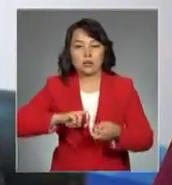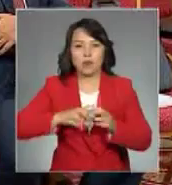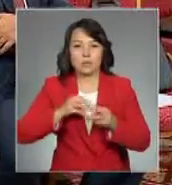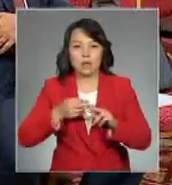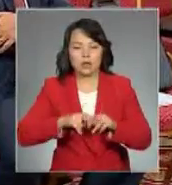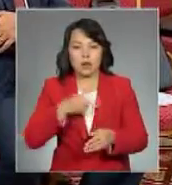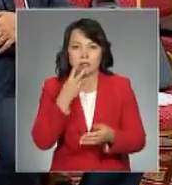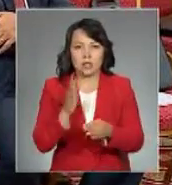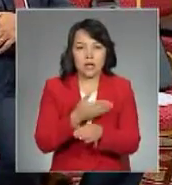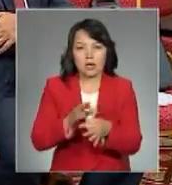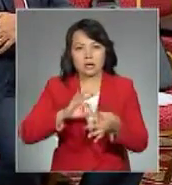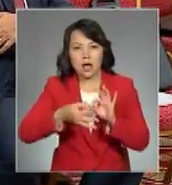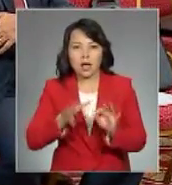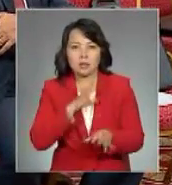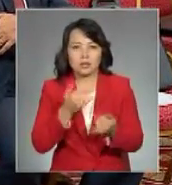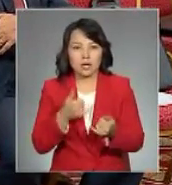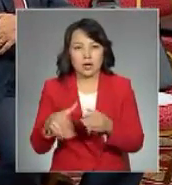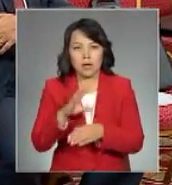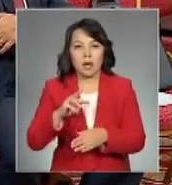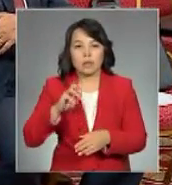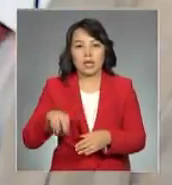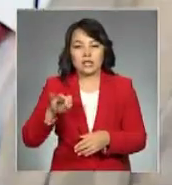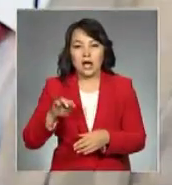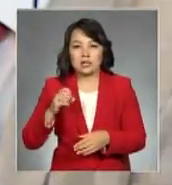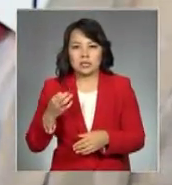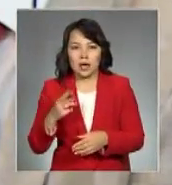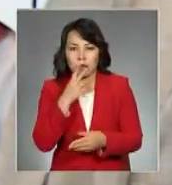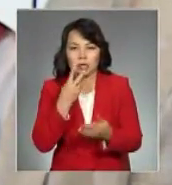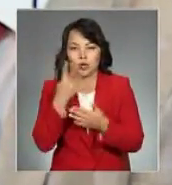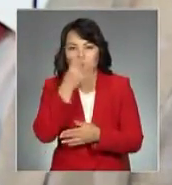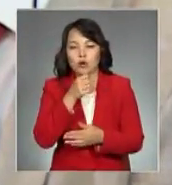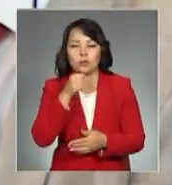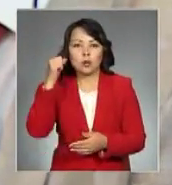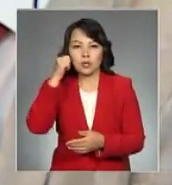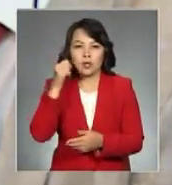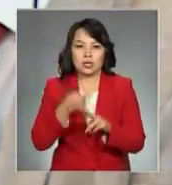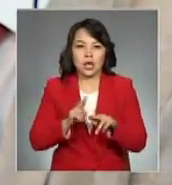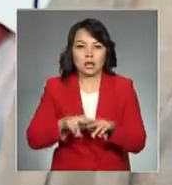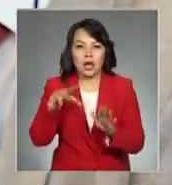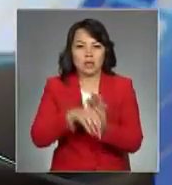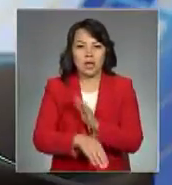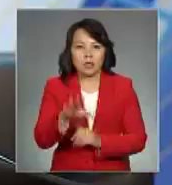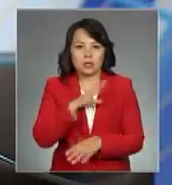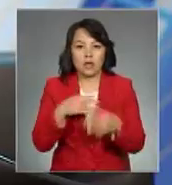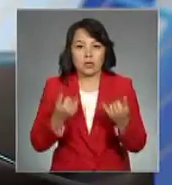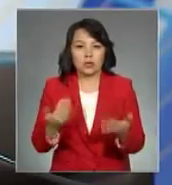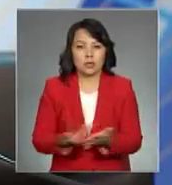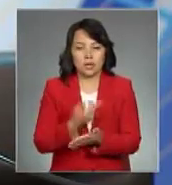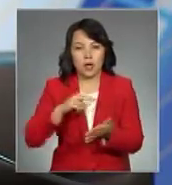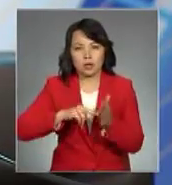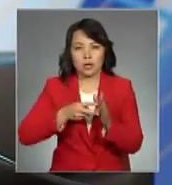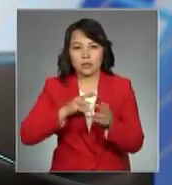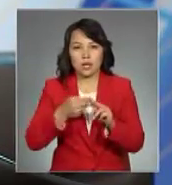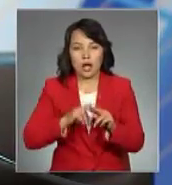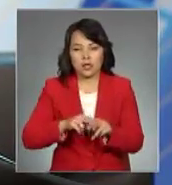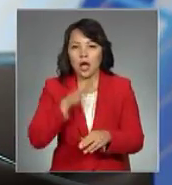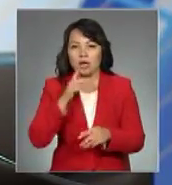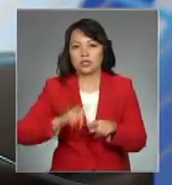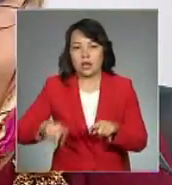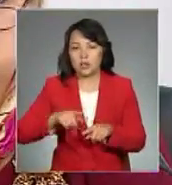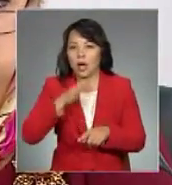шешіліпті. Жалпы елімізде медиация туралы заң осыдан 4 жыл бұрын қабылданып күшіне енді. Бұл ұғым тұрмысымызда